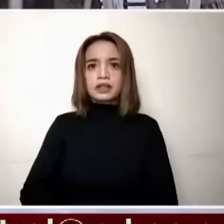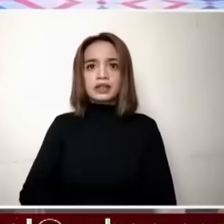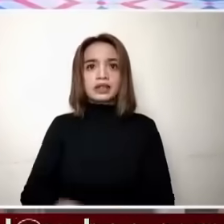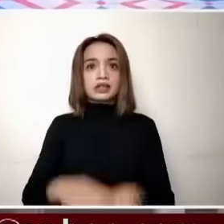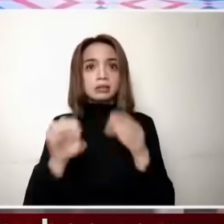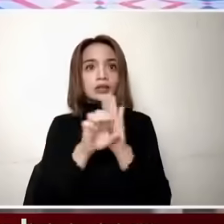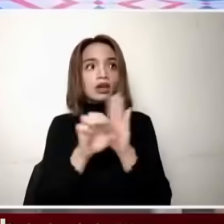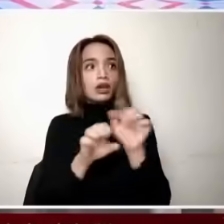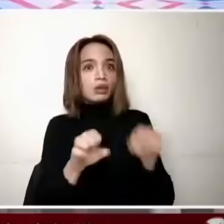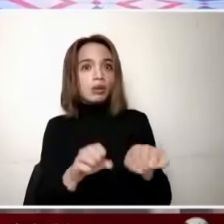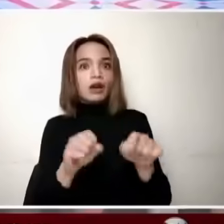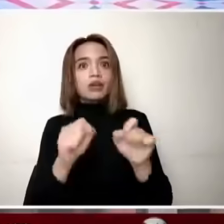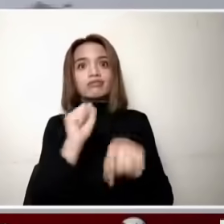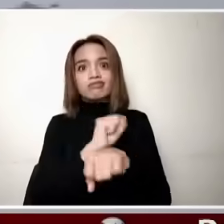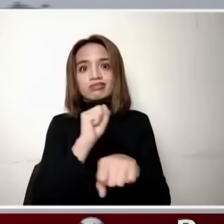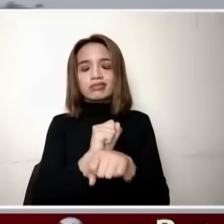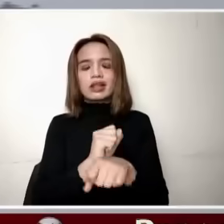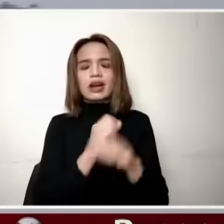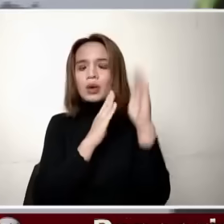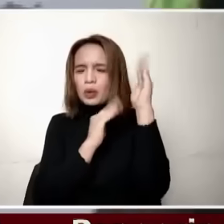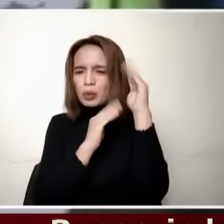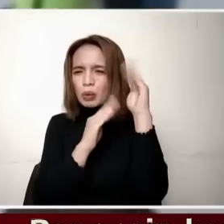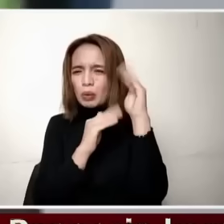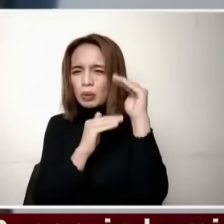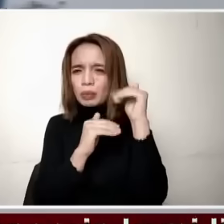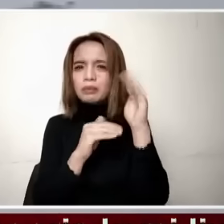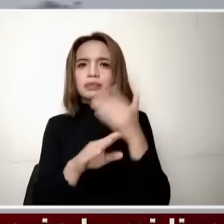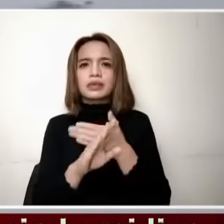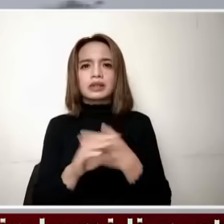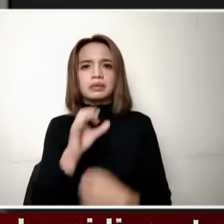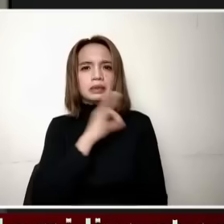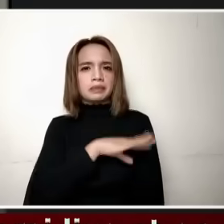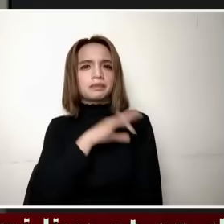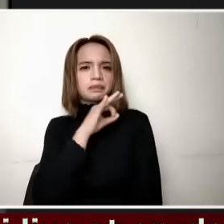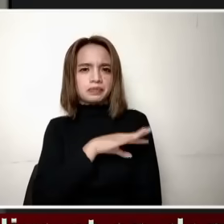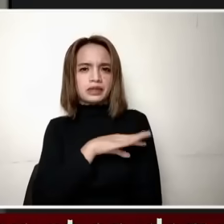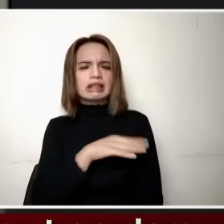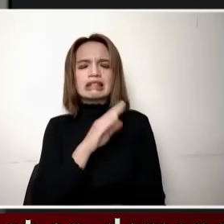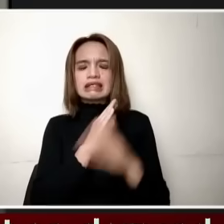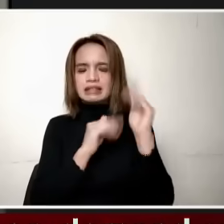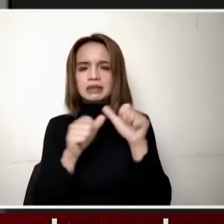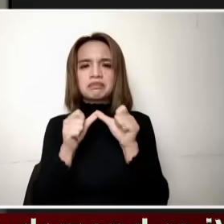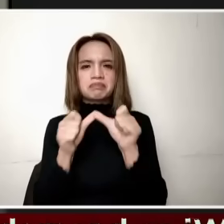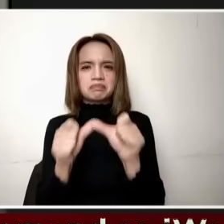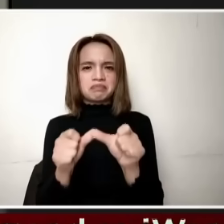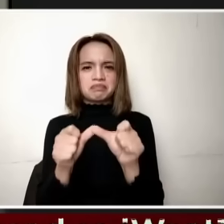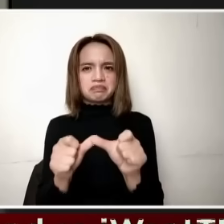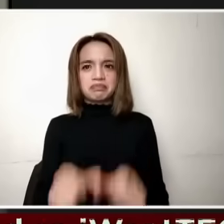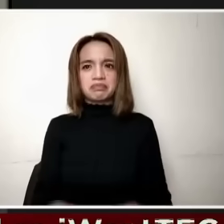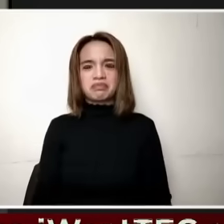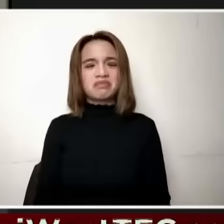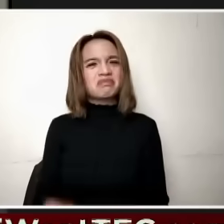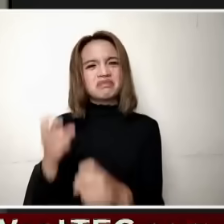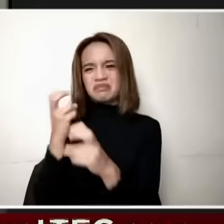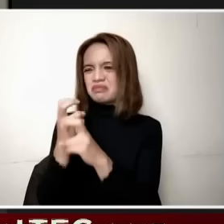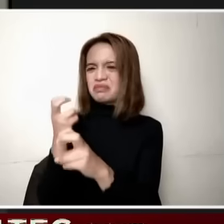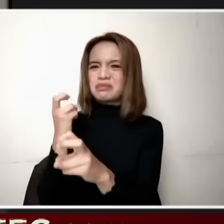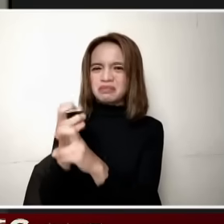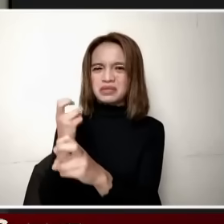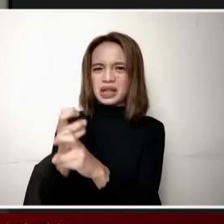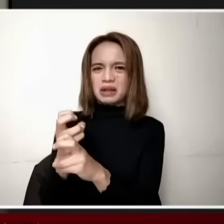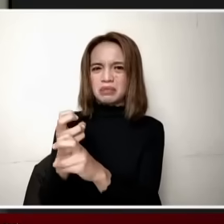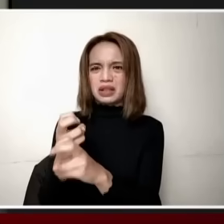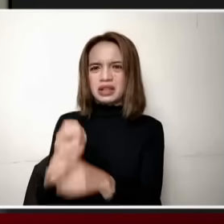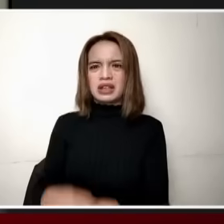makabawi. Sana anila, magtuloy-tuloy na ito. Ang hirap kasi nabigyan mo na ng pag-asa yung